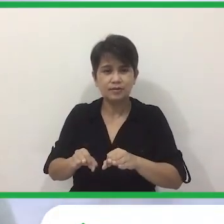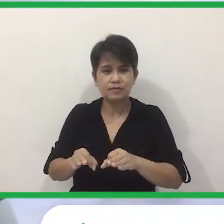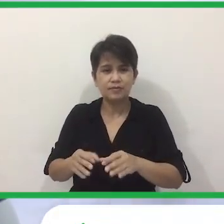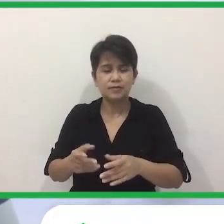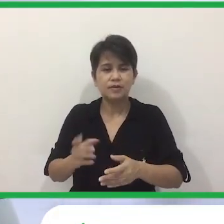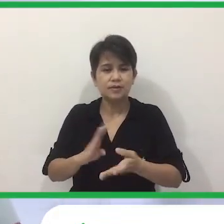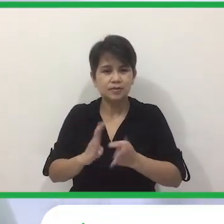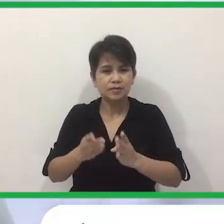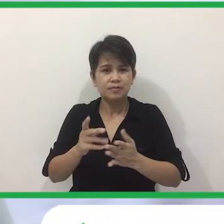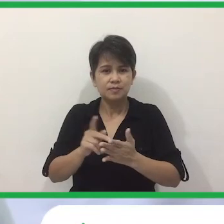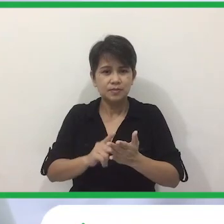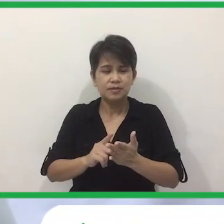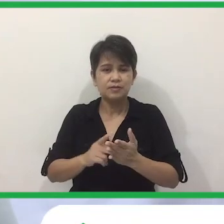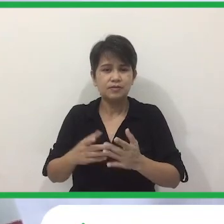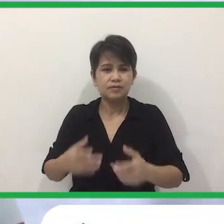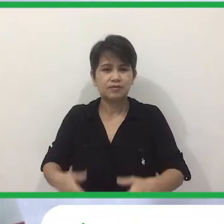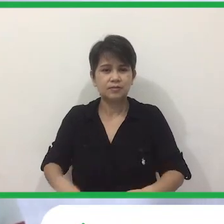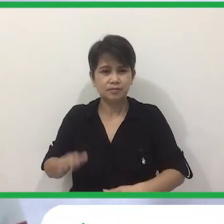Sa